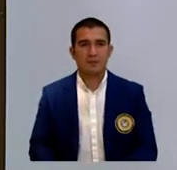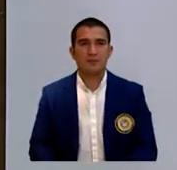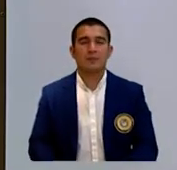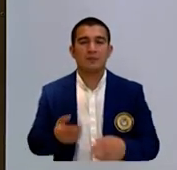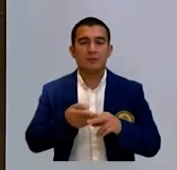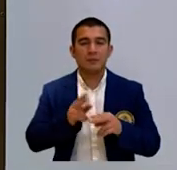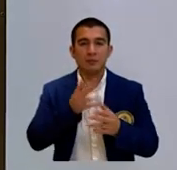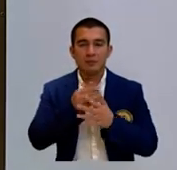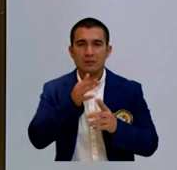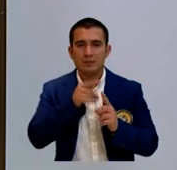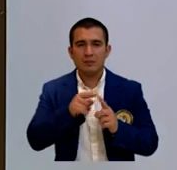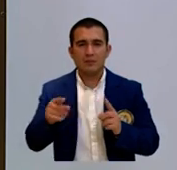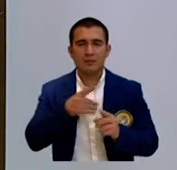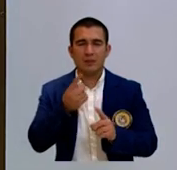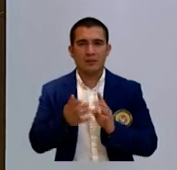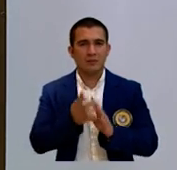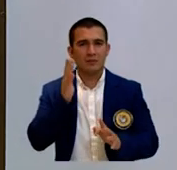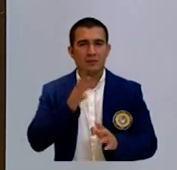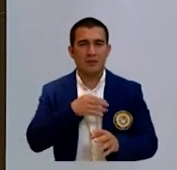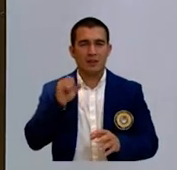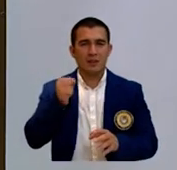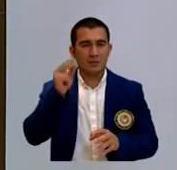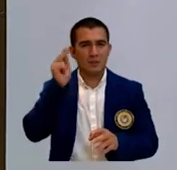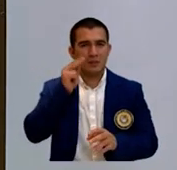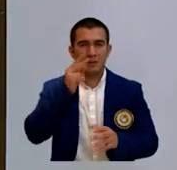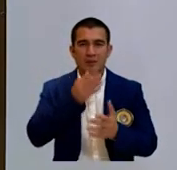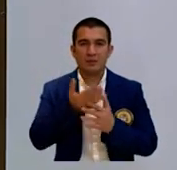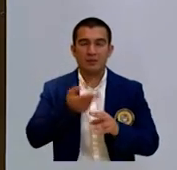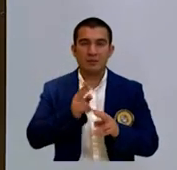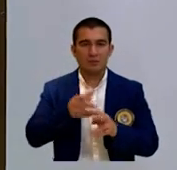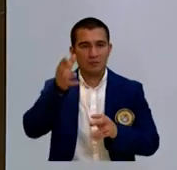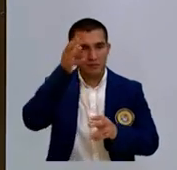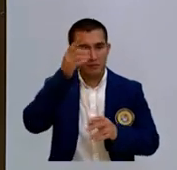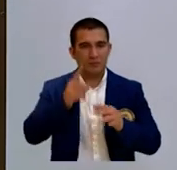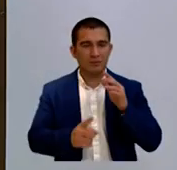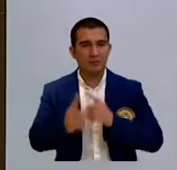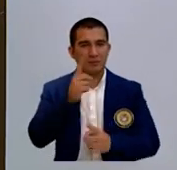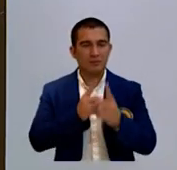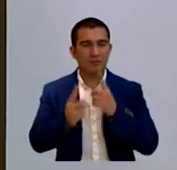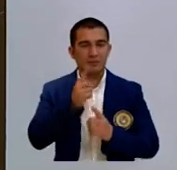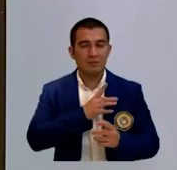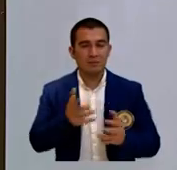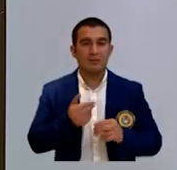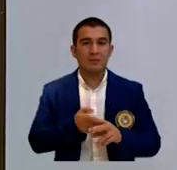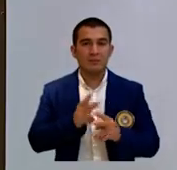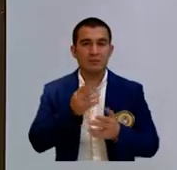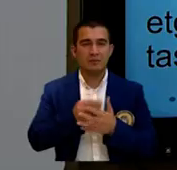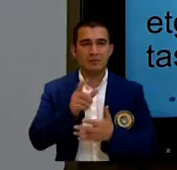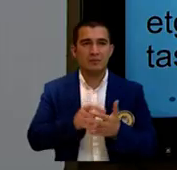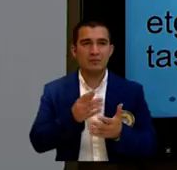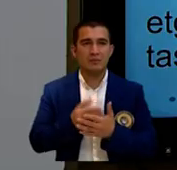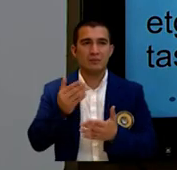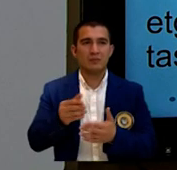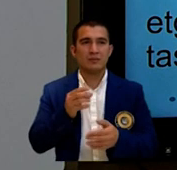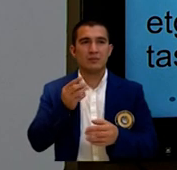Bu davrda bir qator adabiyot namoyandalari yetishib chiqdi. Shulardan biri shoir